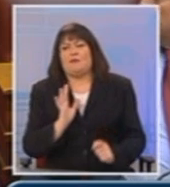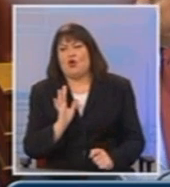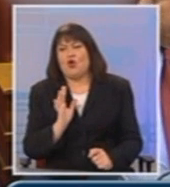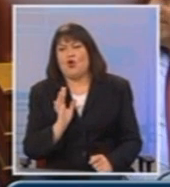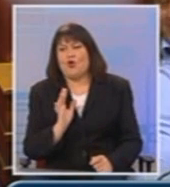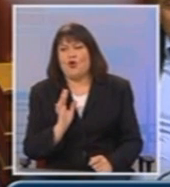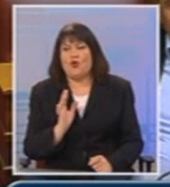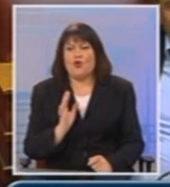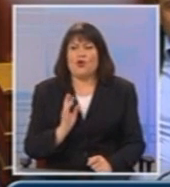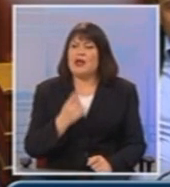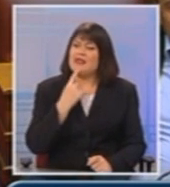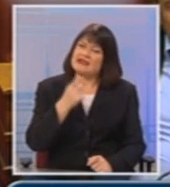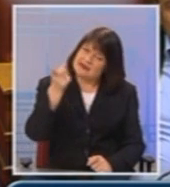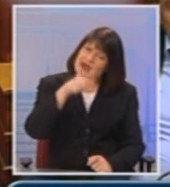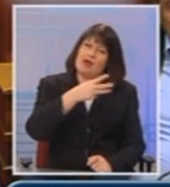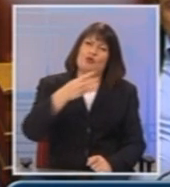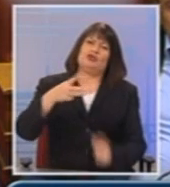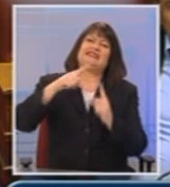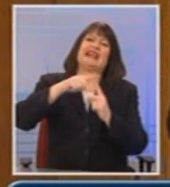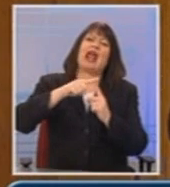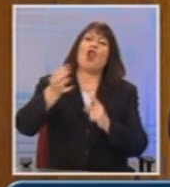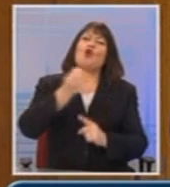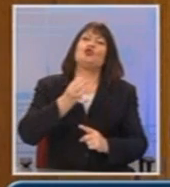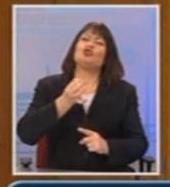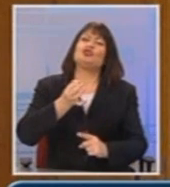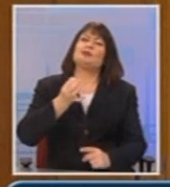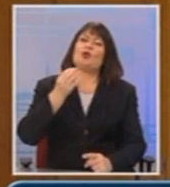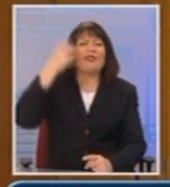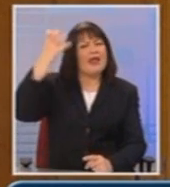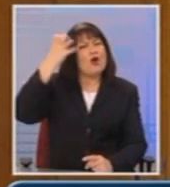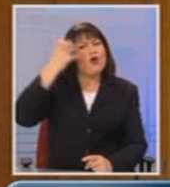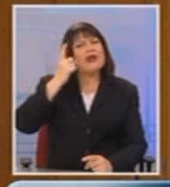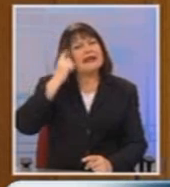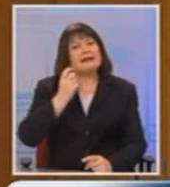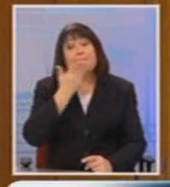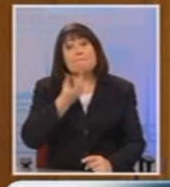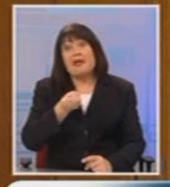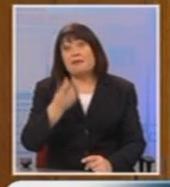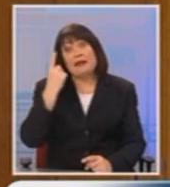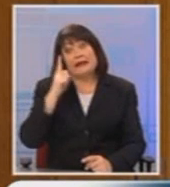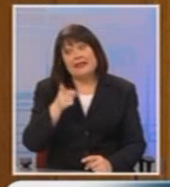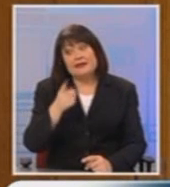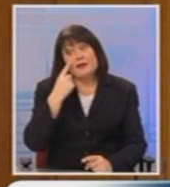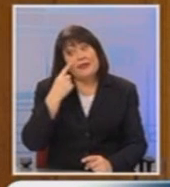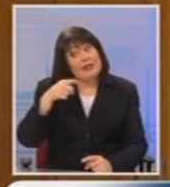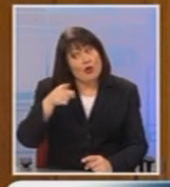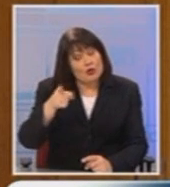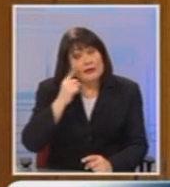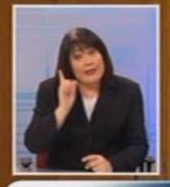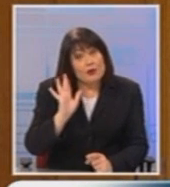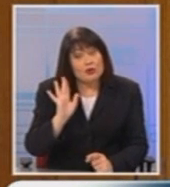έφυγε. Μπράβο, θα σου το πει ο Τσακαλώτος που είναι θεωρητικός, ας πούμε. Δεν ξέρω αν είναι καλός στα μαθηματικά. Αυτό θα τον ελέγξω μια μέρα, Νίκο.